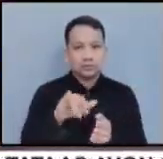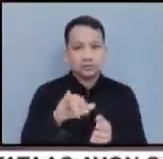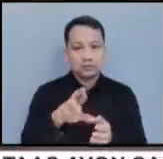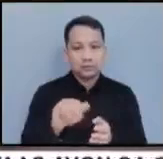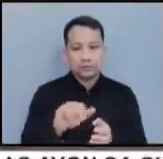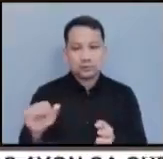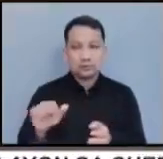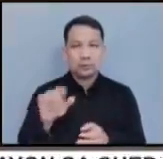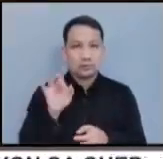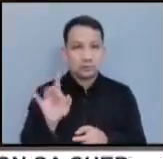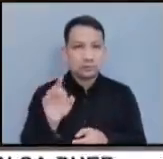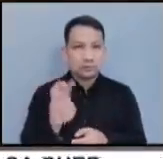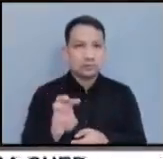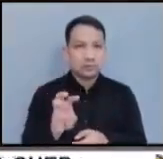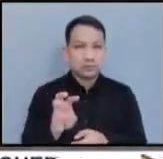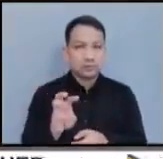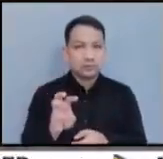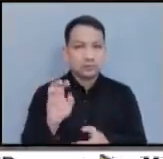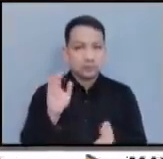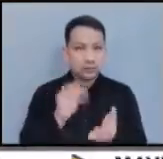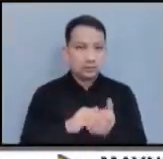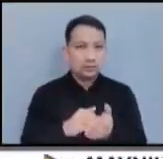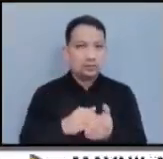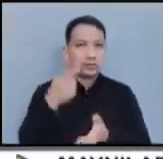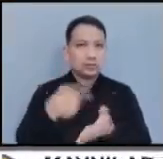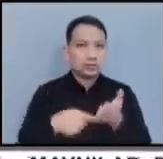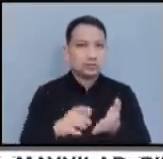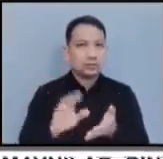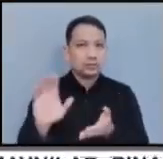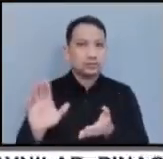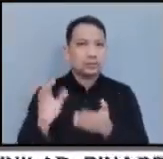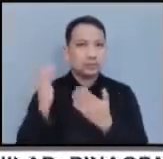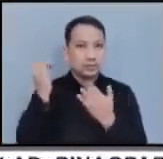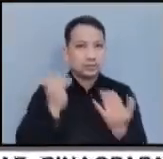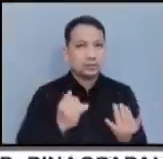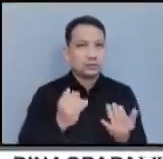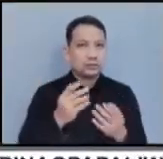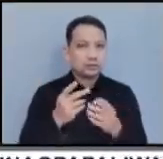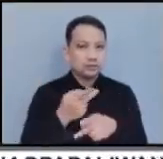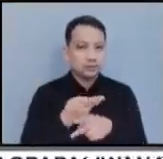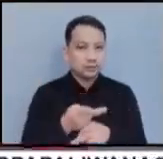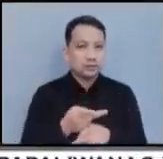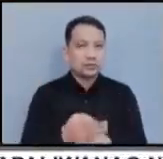na sa 86,000 ang buwis sa mga imported products.